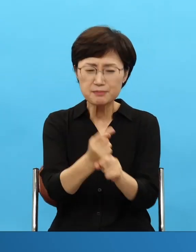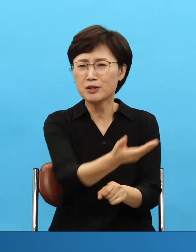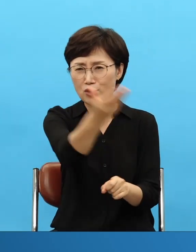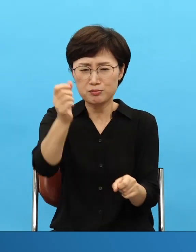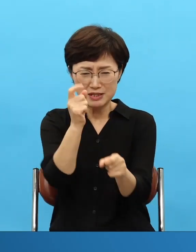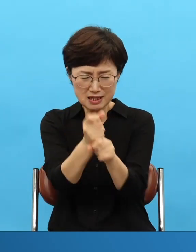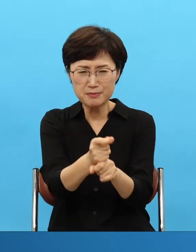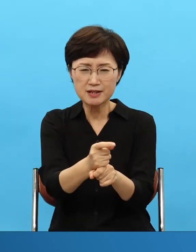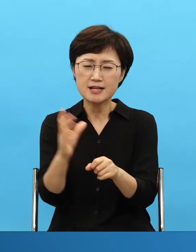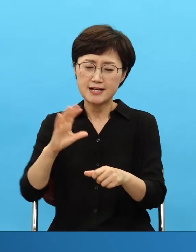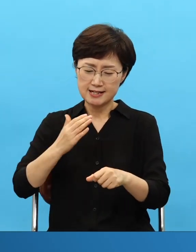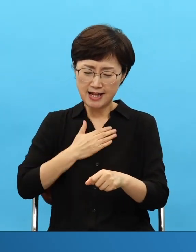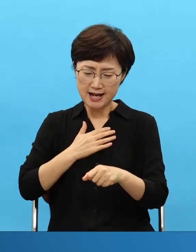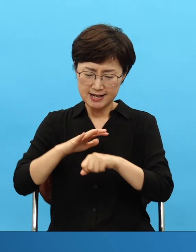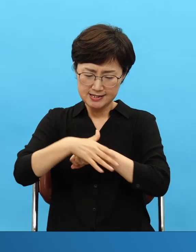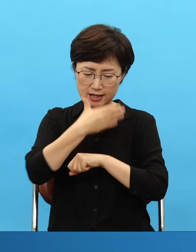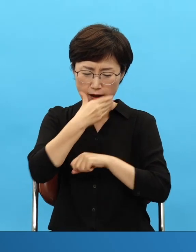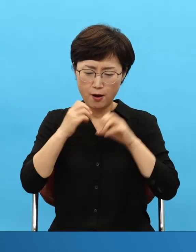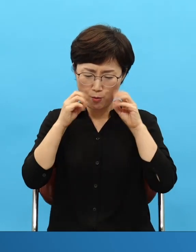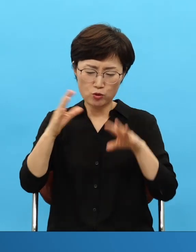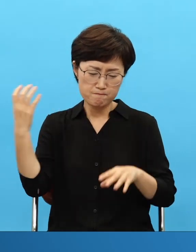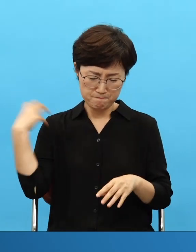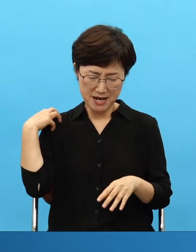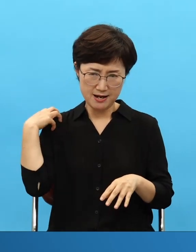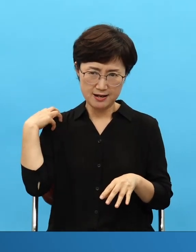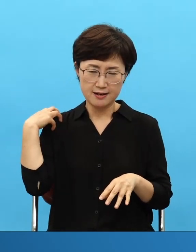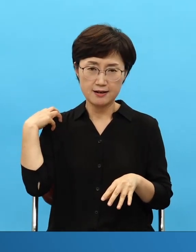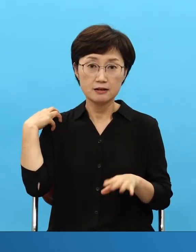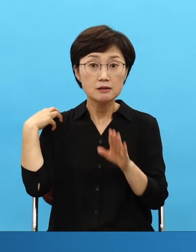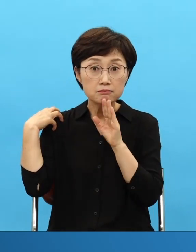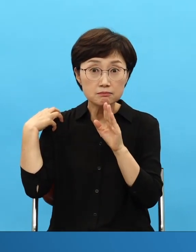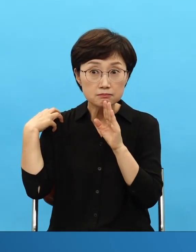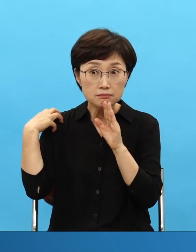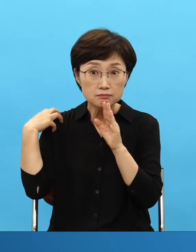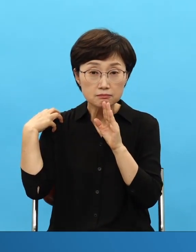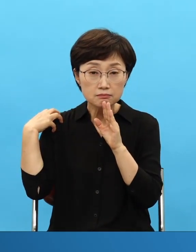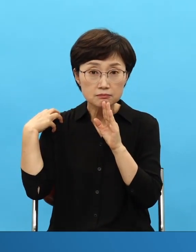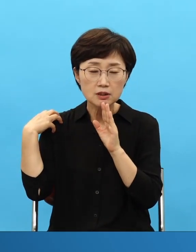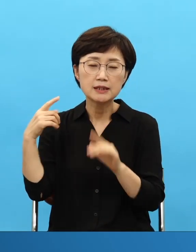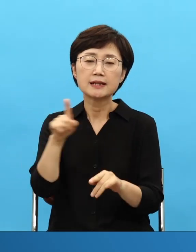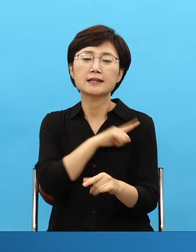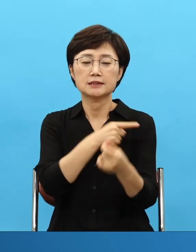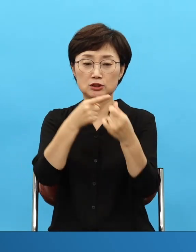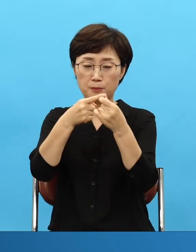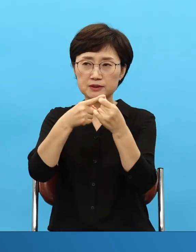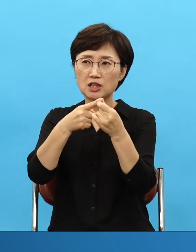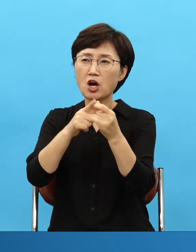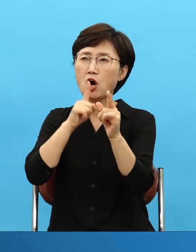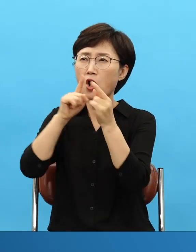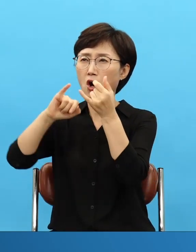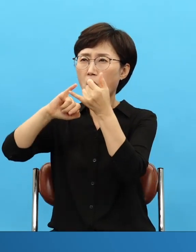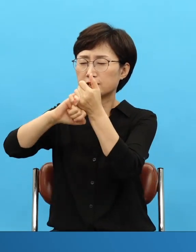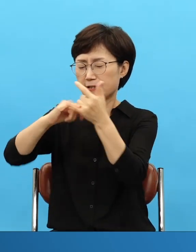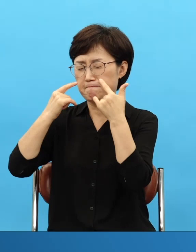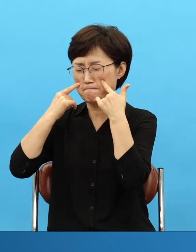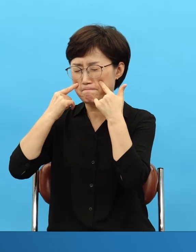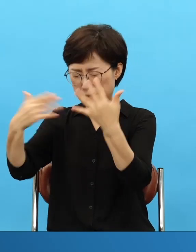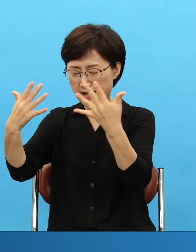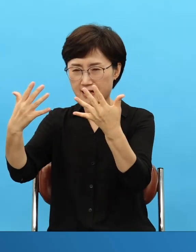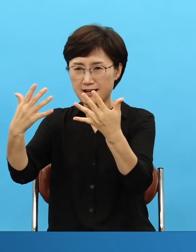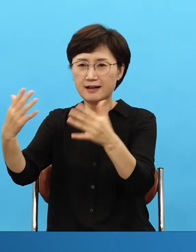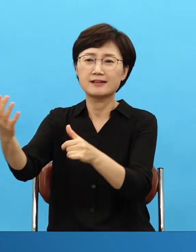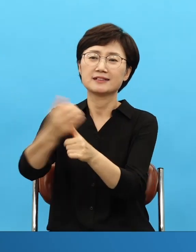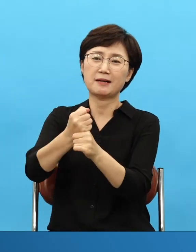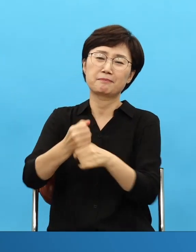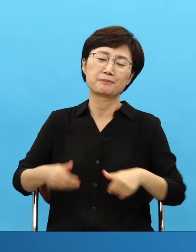하기 이전에 언약부터 정확하게 잡아야 돼요. That's why before you put anything into action, hold on to 정확한 the 언약. covenant accurately, the accurate covenant. 역사 일어납니다. Then